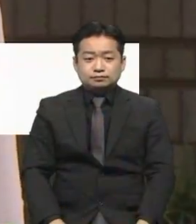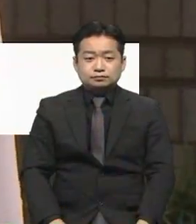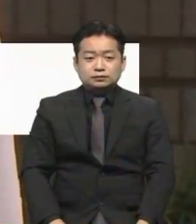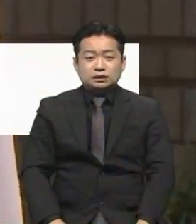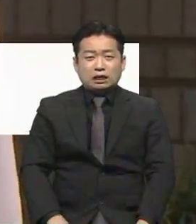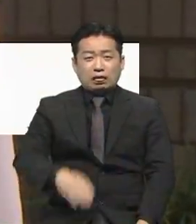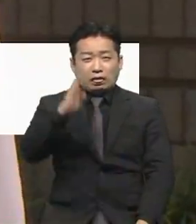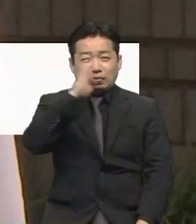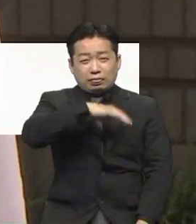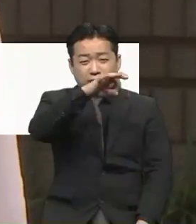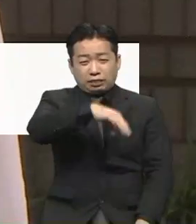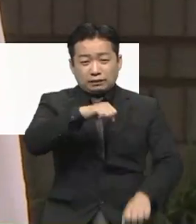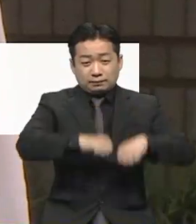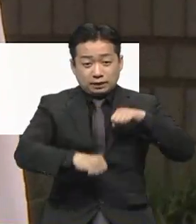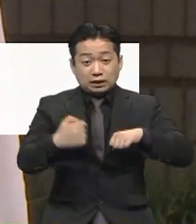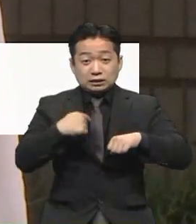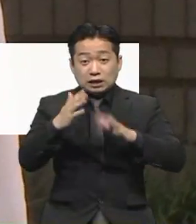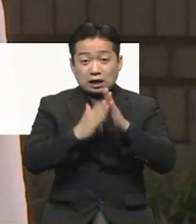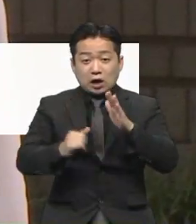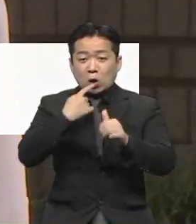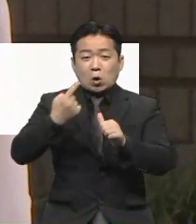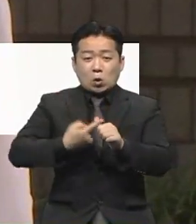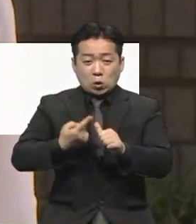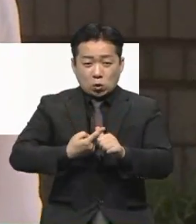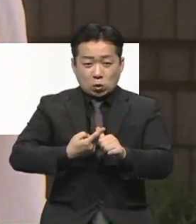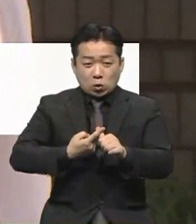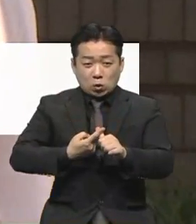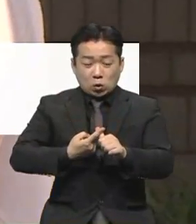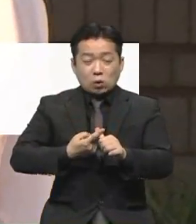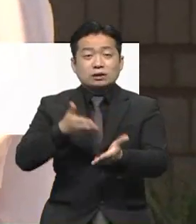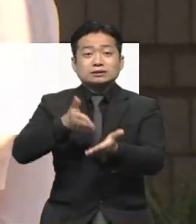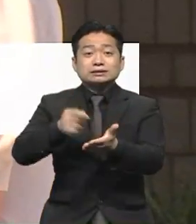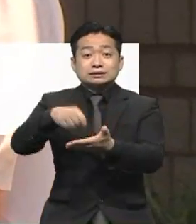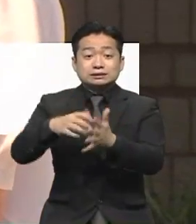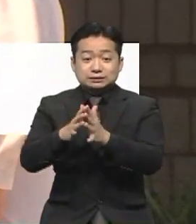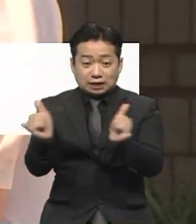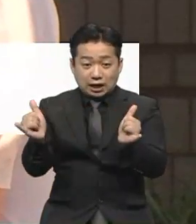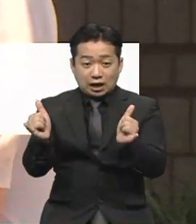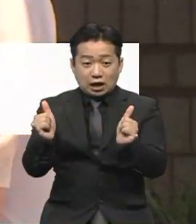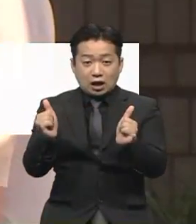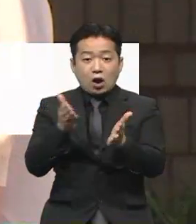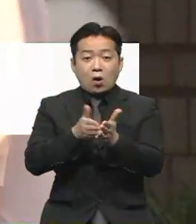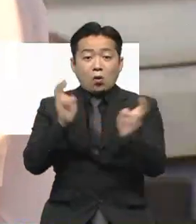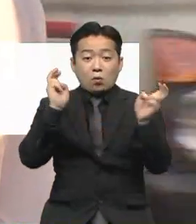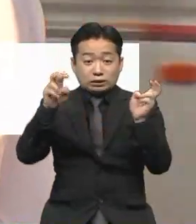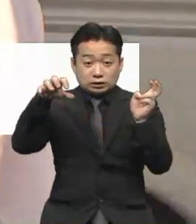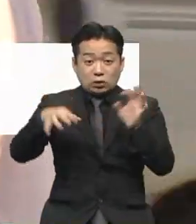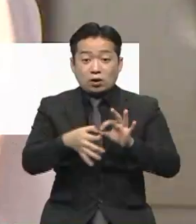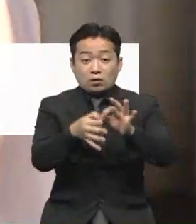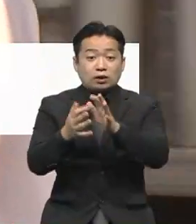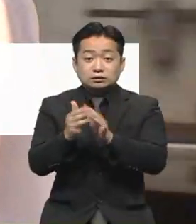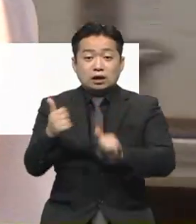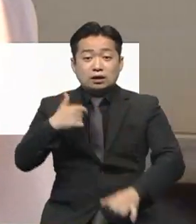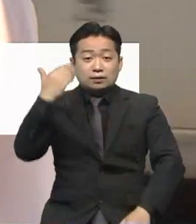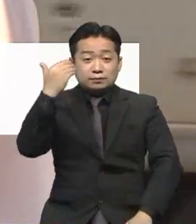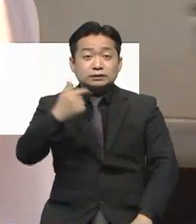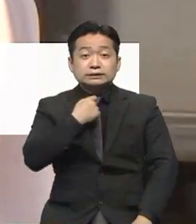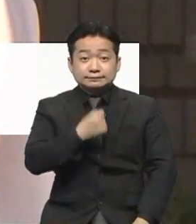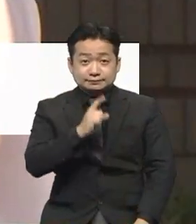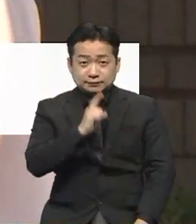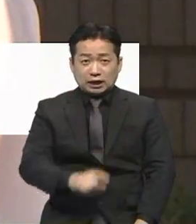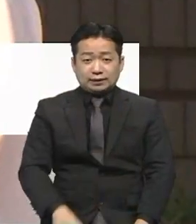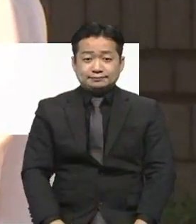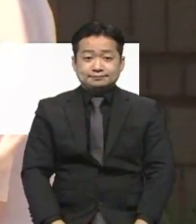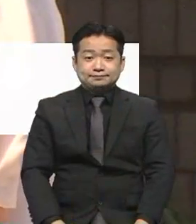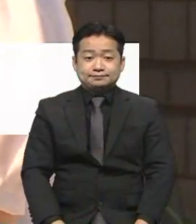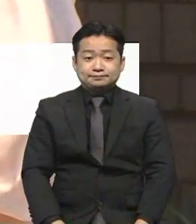방식으로 저와 제 가족을 모욕하고 조롱한 기자와 언론사 관계자분들께 묻고